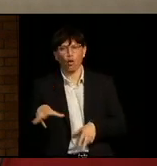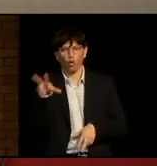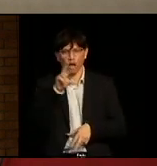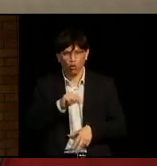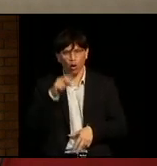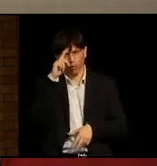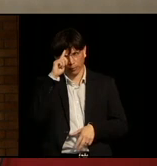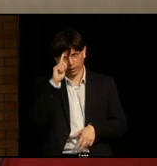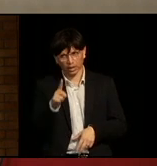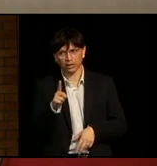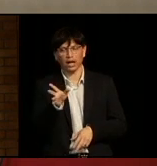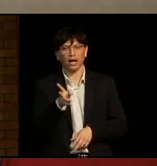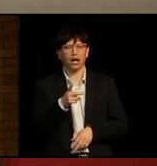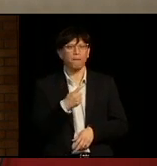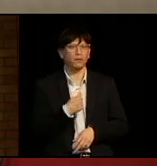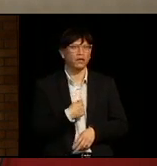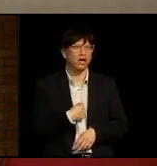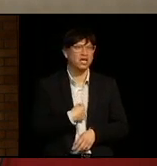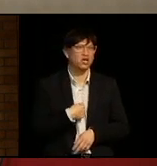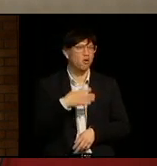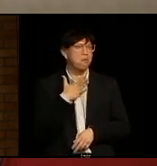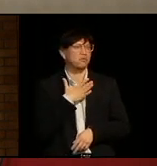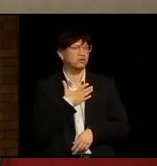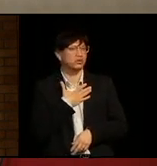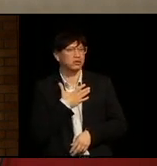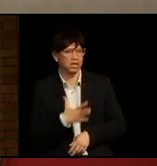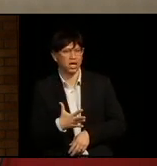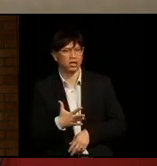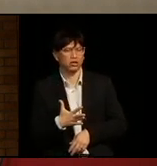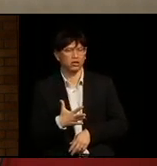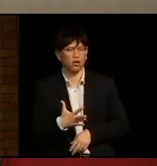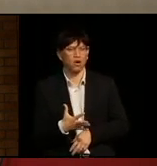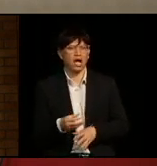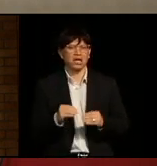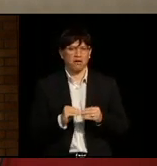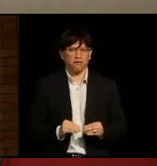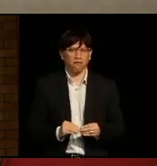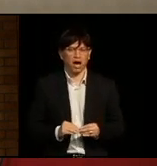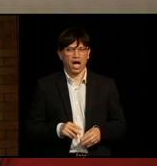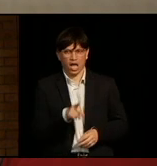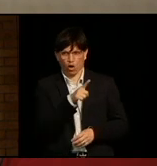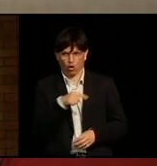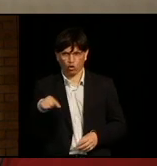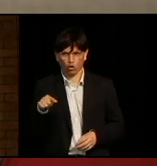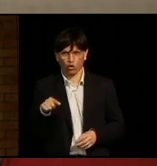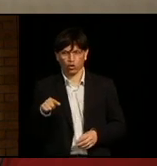e io sento che questo ha molto a che fare con la nostra cultura